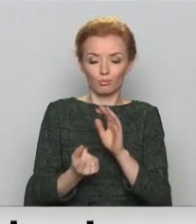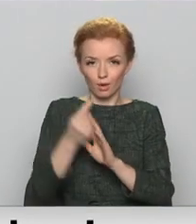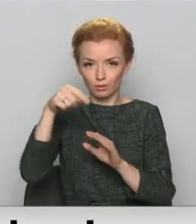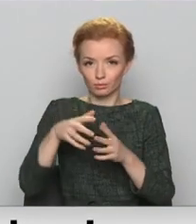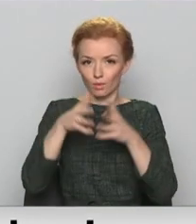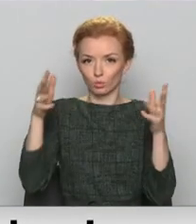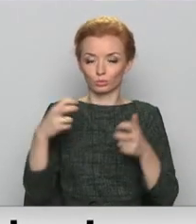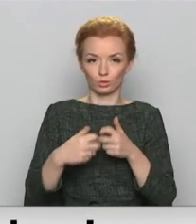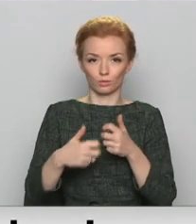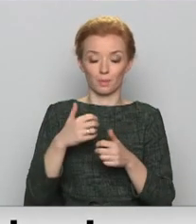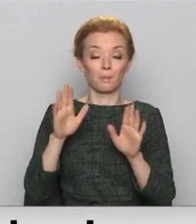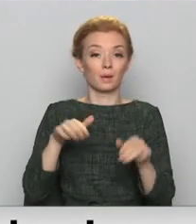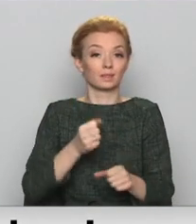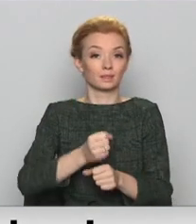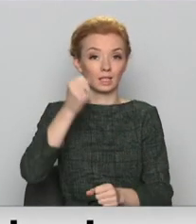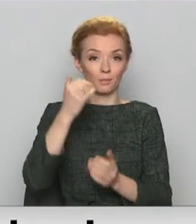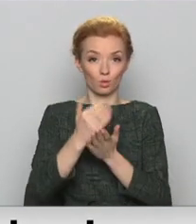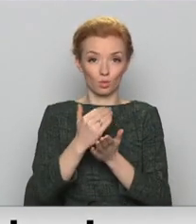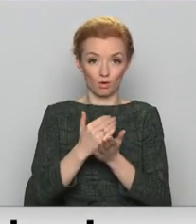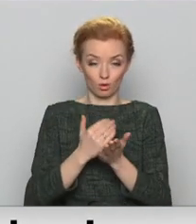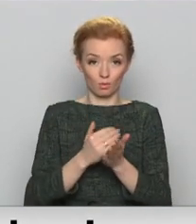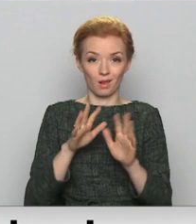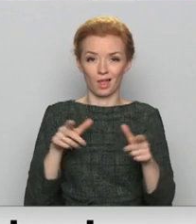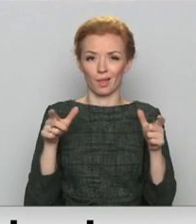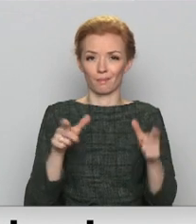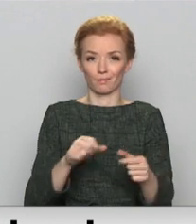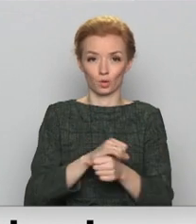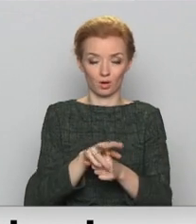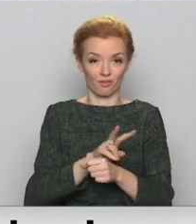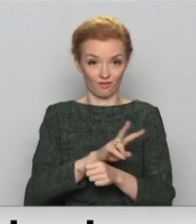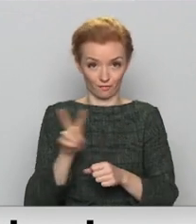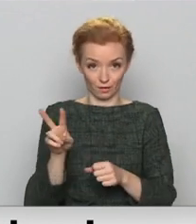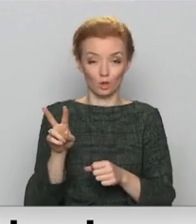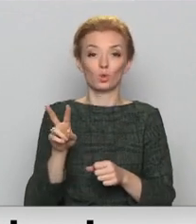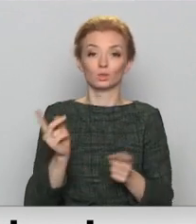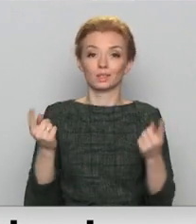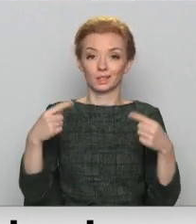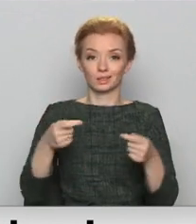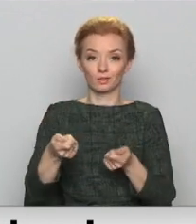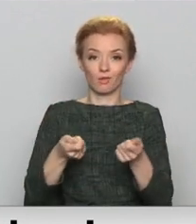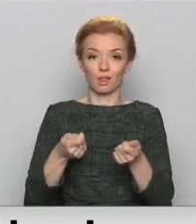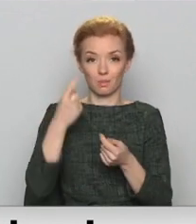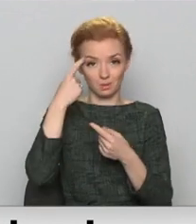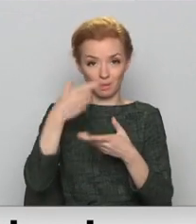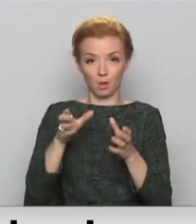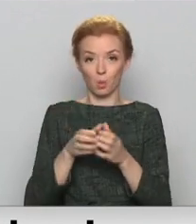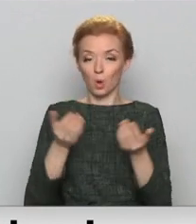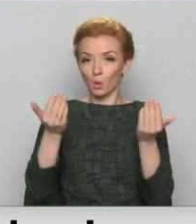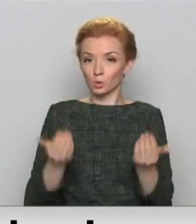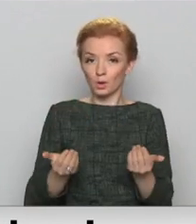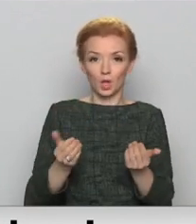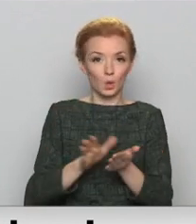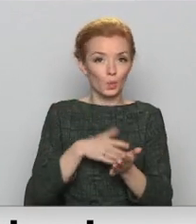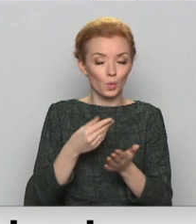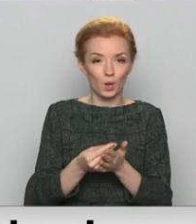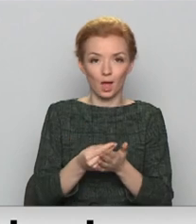Par stingrākiem COVID-19 izplatības mazināšanai paredzētiem ierobežojumiem krīzes vadības padome šodien vēl nav